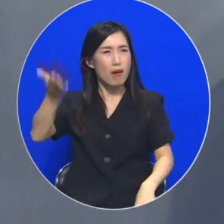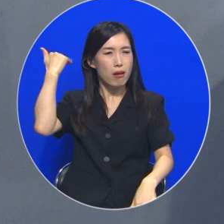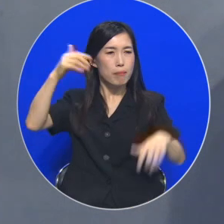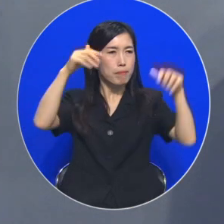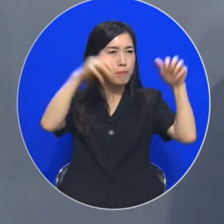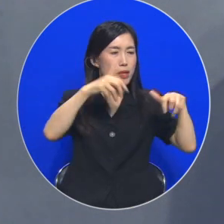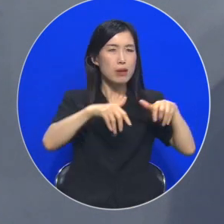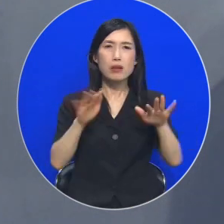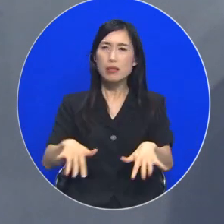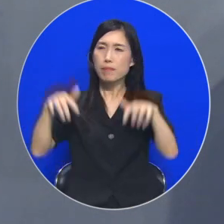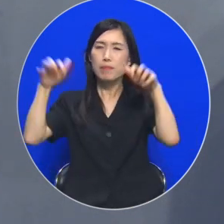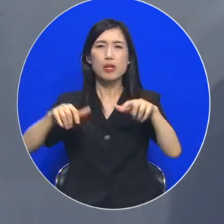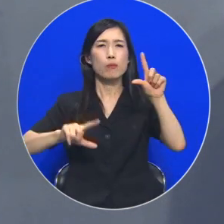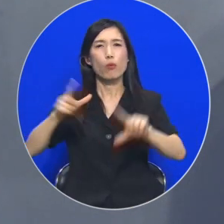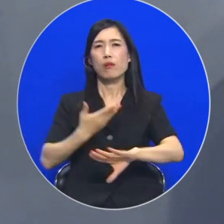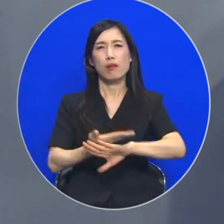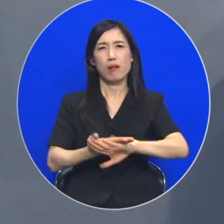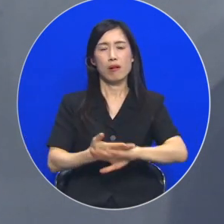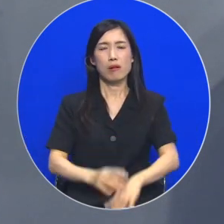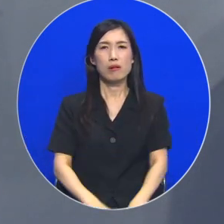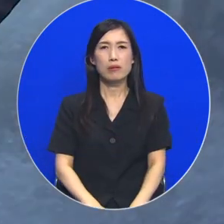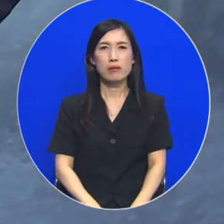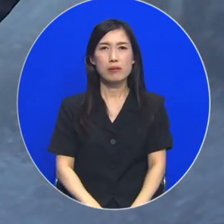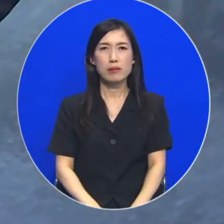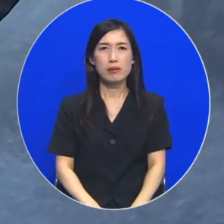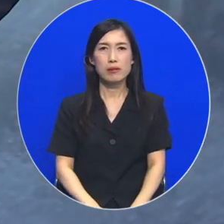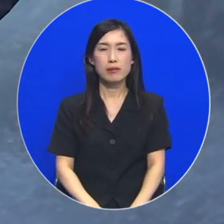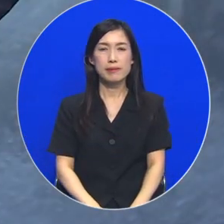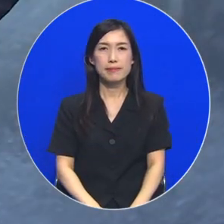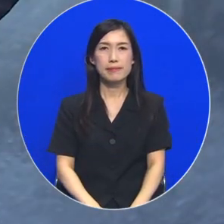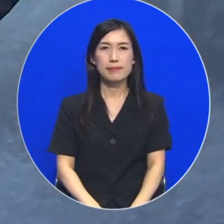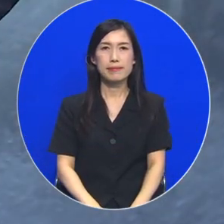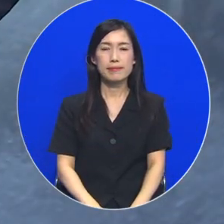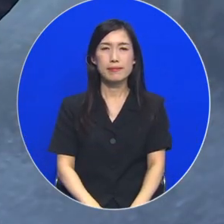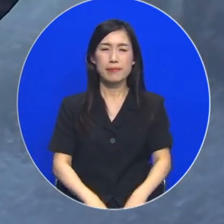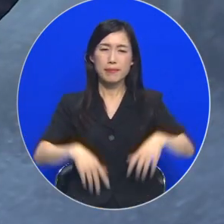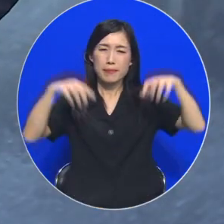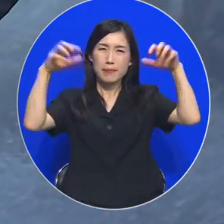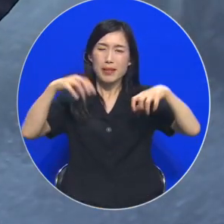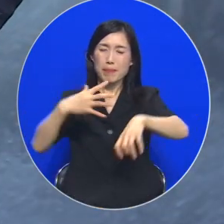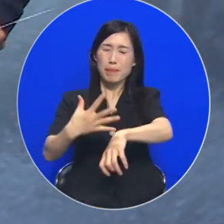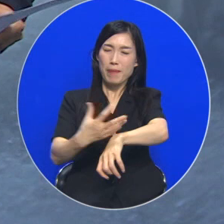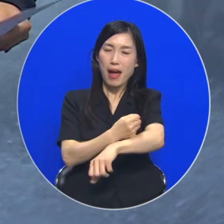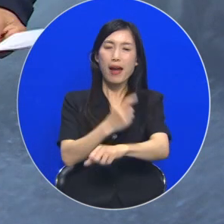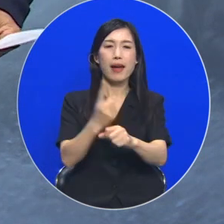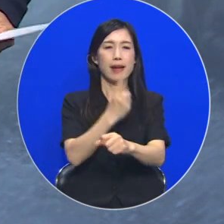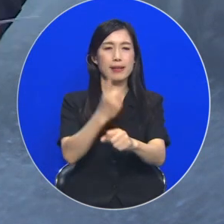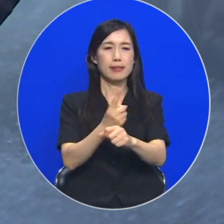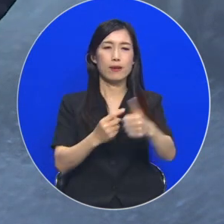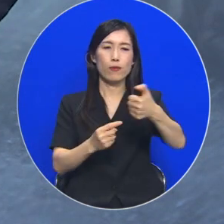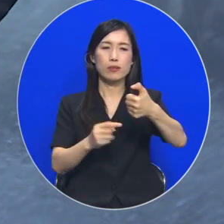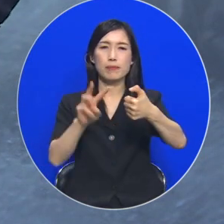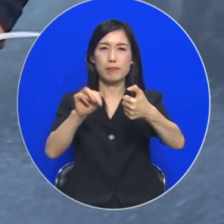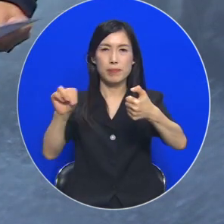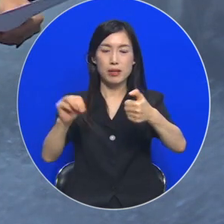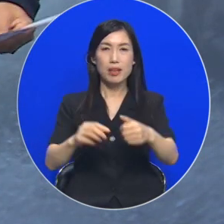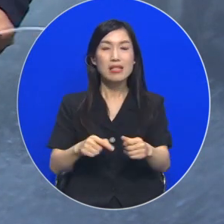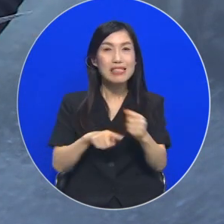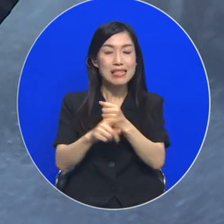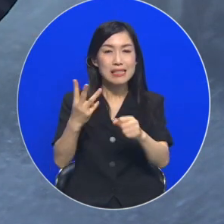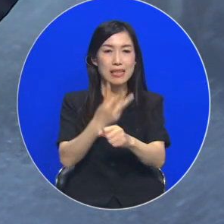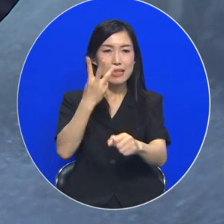단어들로는 표현이 불가능할 정도라는 얘기입니다 극한 오후는 시간당 50mm 3시간에